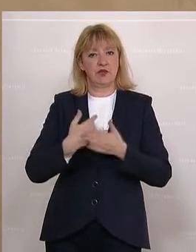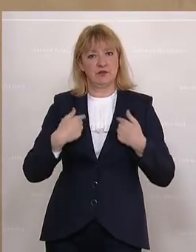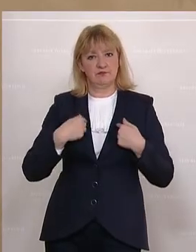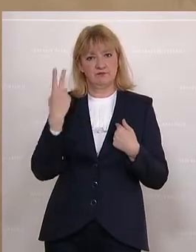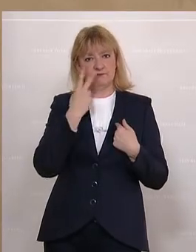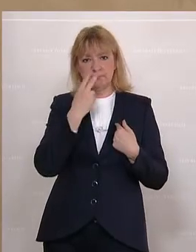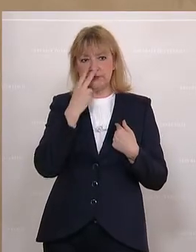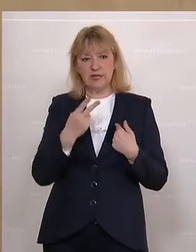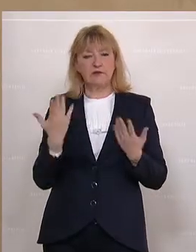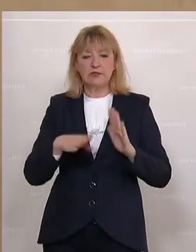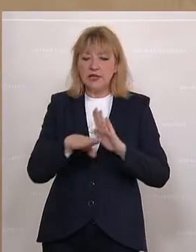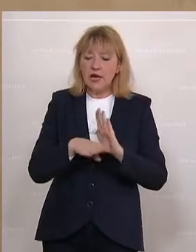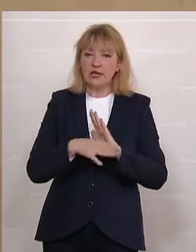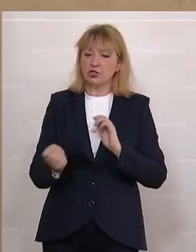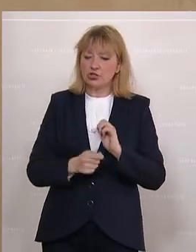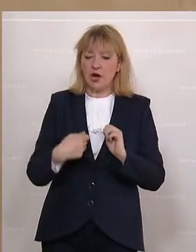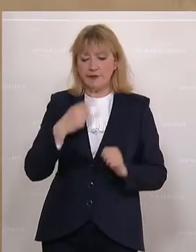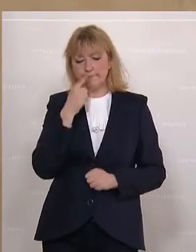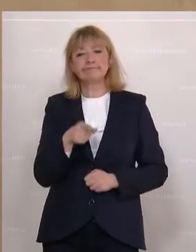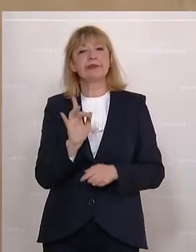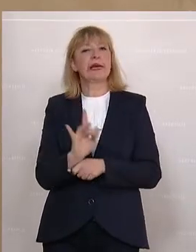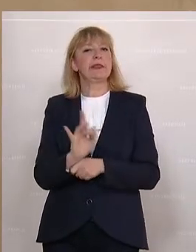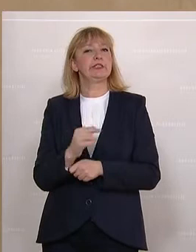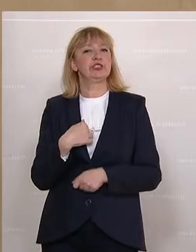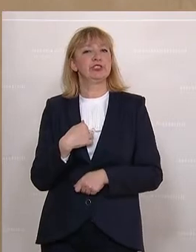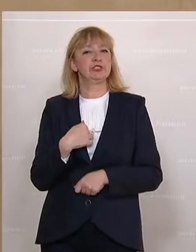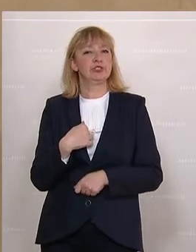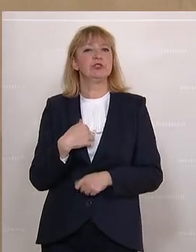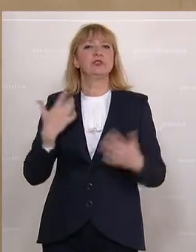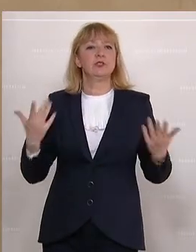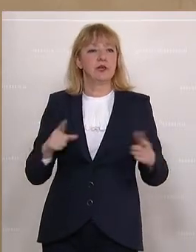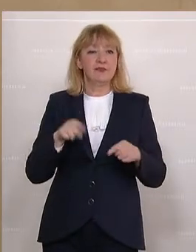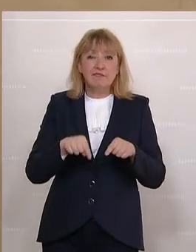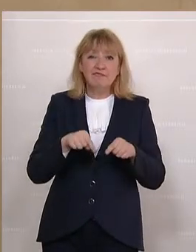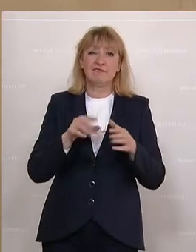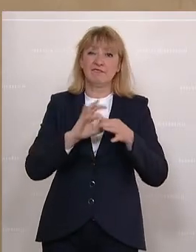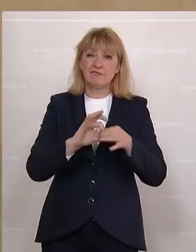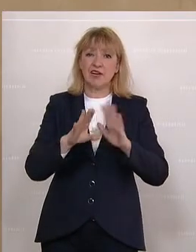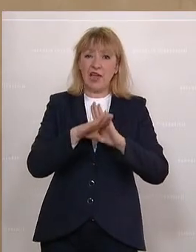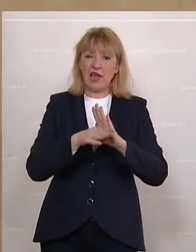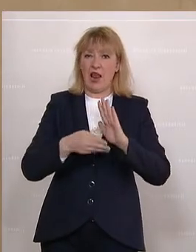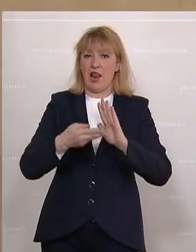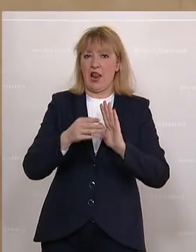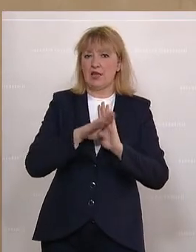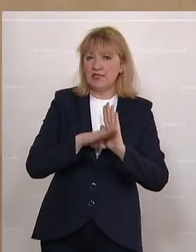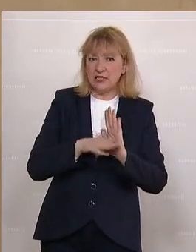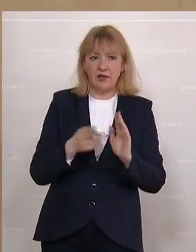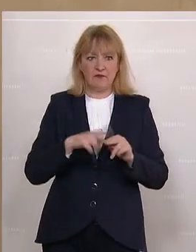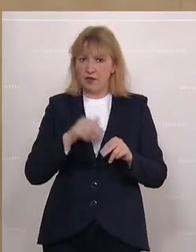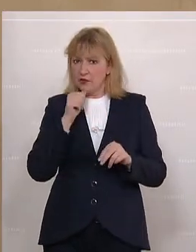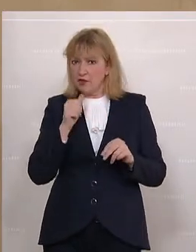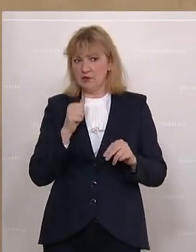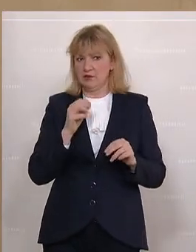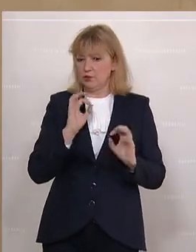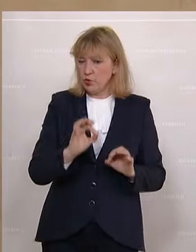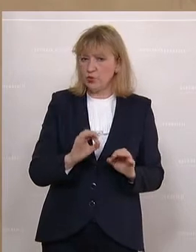jede regel jene strafe sehr kritisch aber wenn es sich um regeln und gesetze handelt die man nicht unbedingt gut heißt und glauben sie